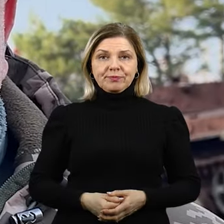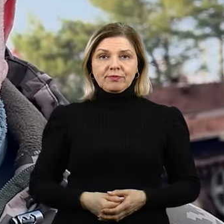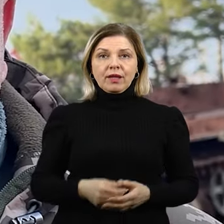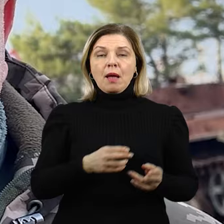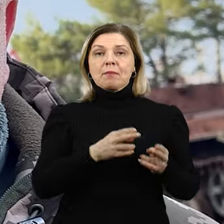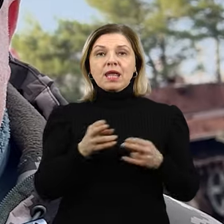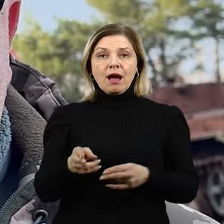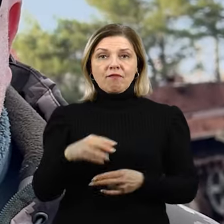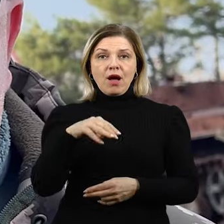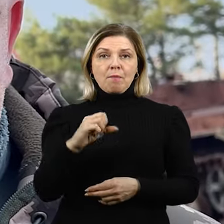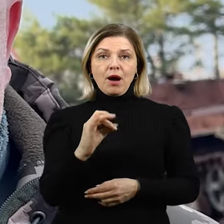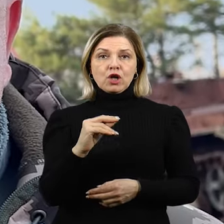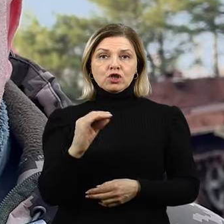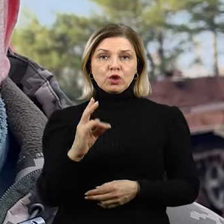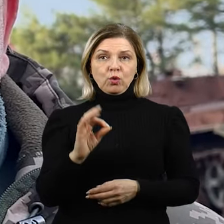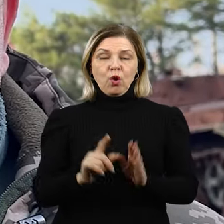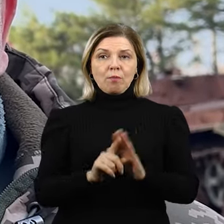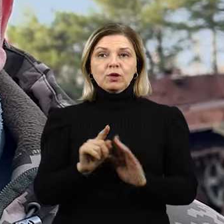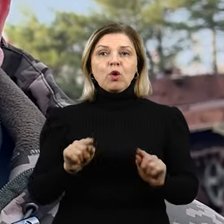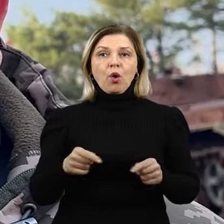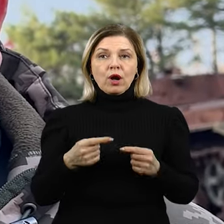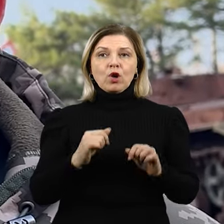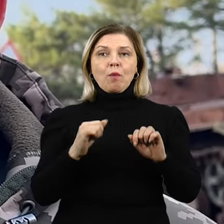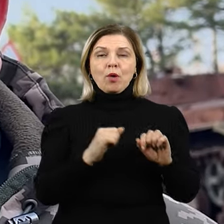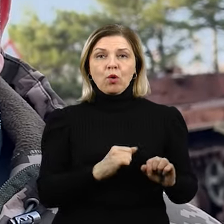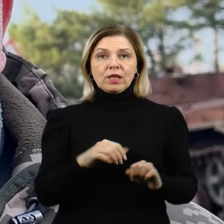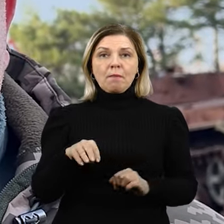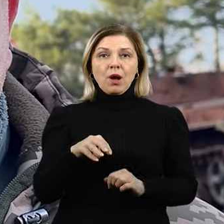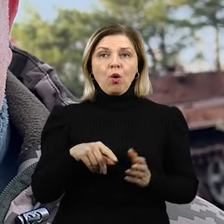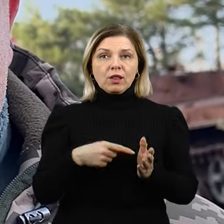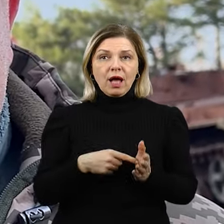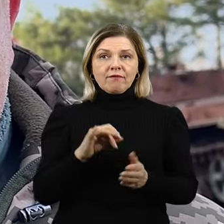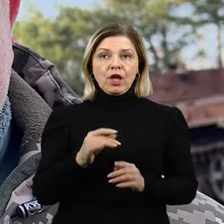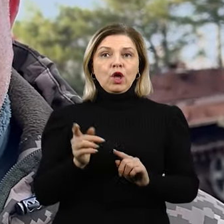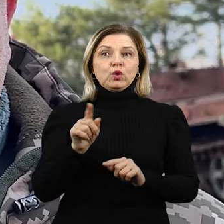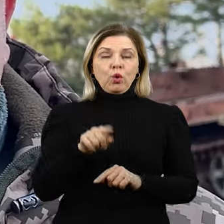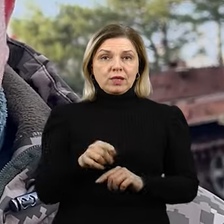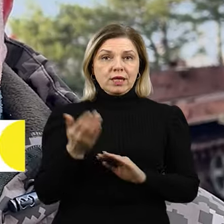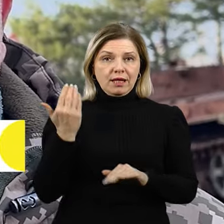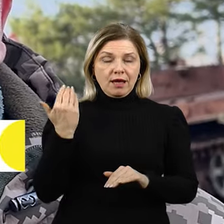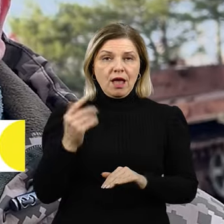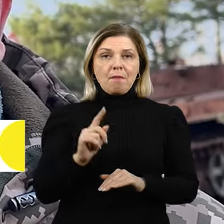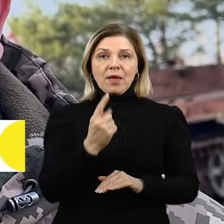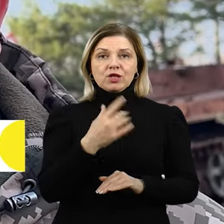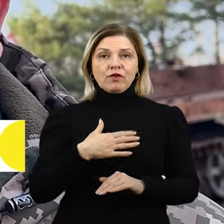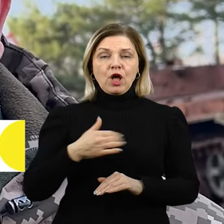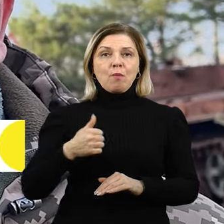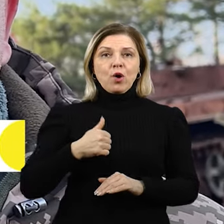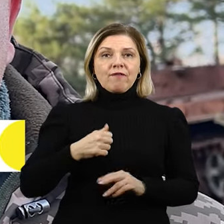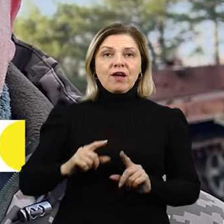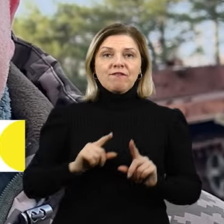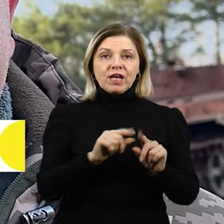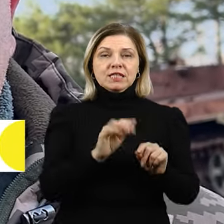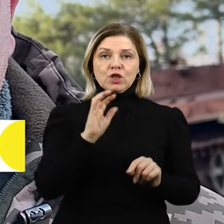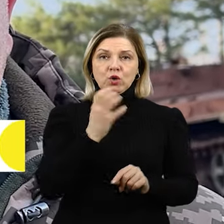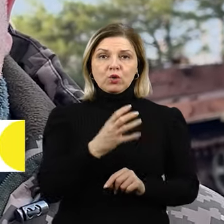Марченко, почалася організація, нормальна організація оборони Миколаєва. І вже тоді, ну, перший наш бойовий виїзд серйозний був,